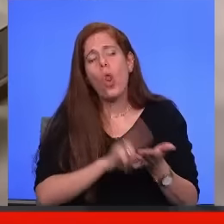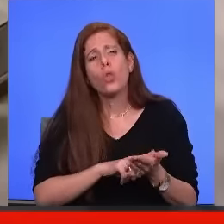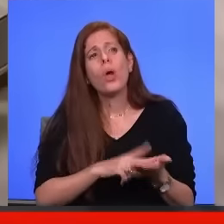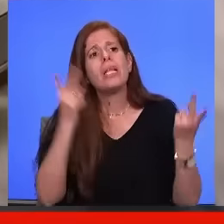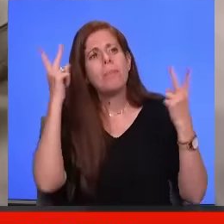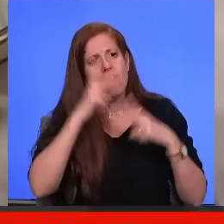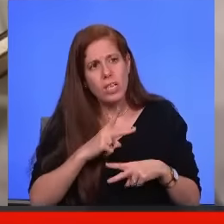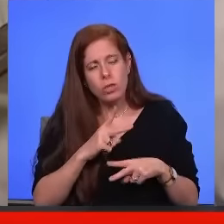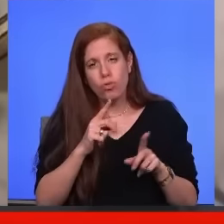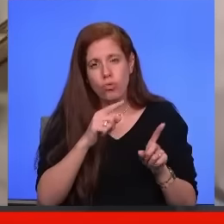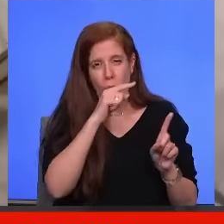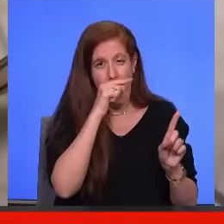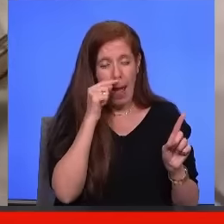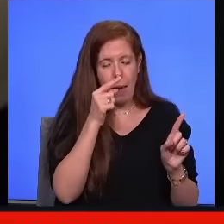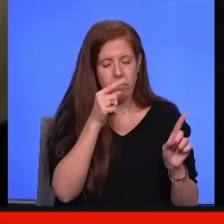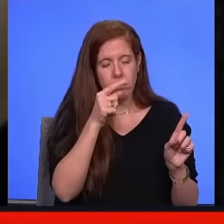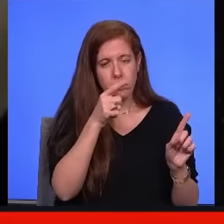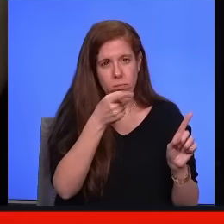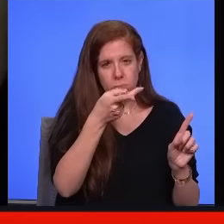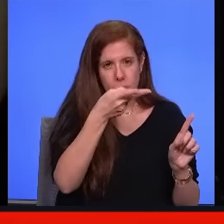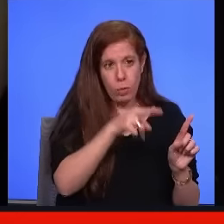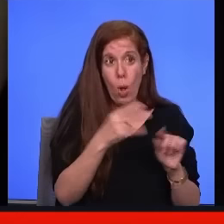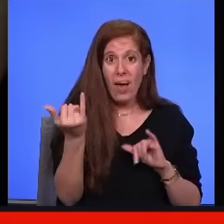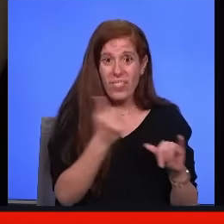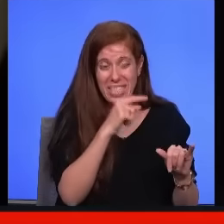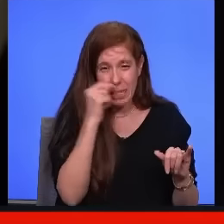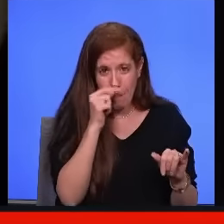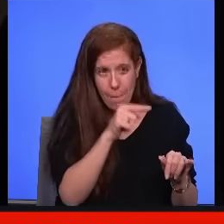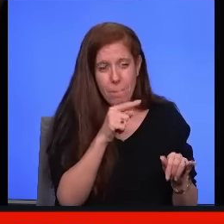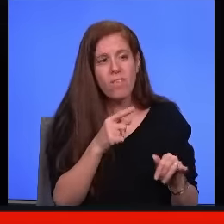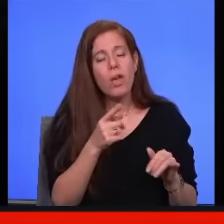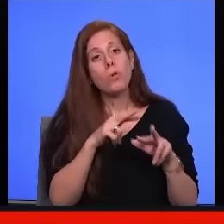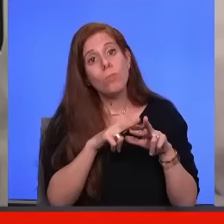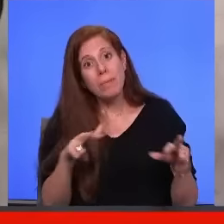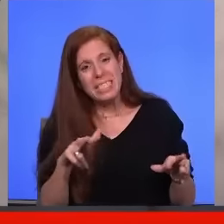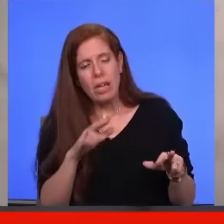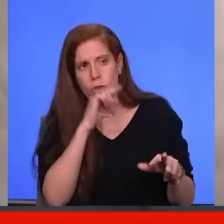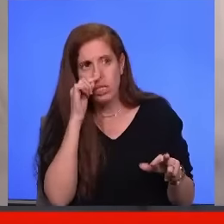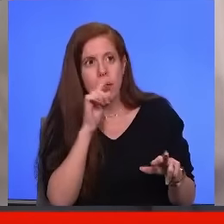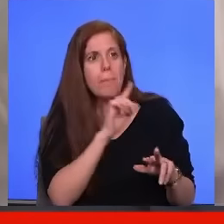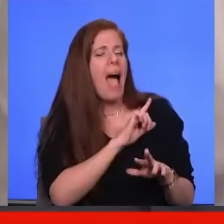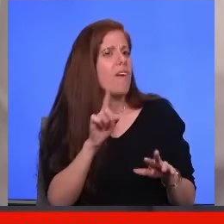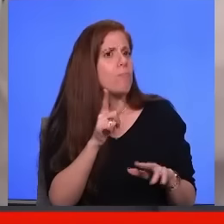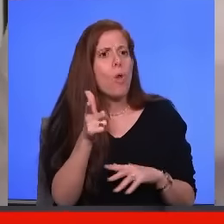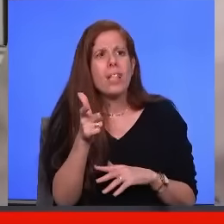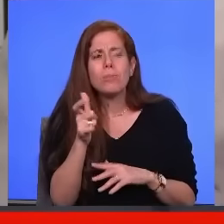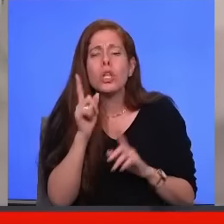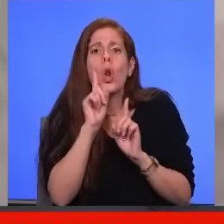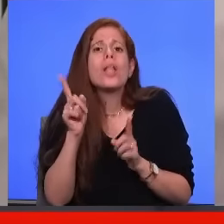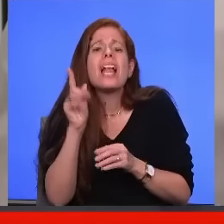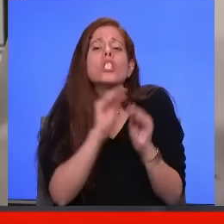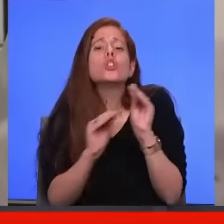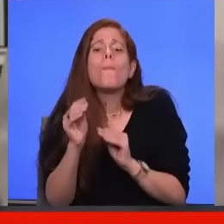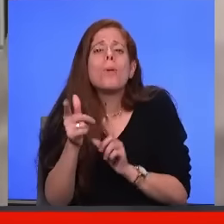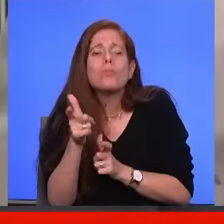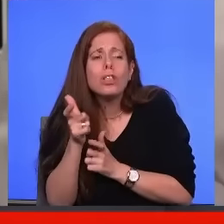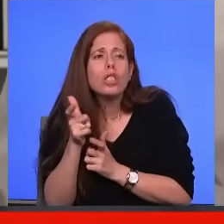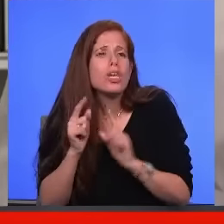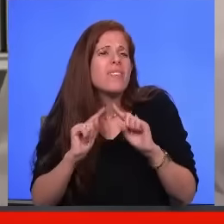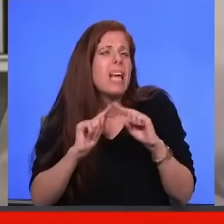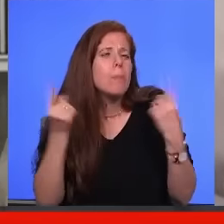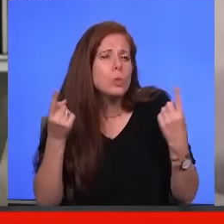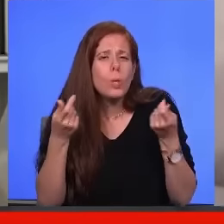שהמנוח הביא סמים והם היו במצב מסוים. מעולם לא אחזה בנשק, לא יודעת לראות בנשק. זה אבסורד לקשור